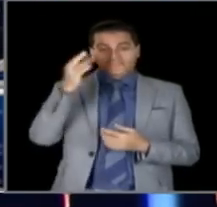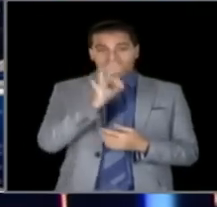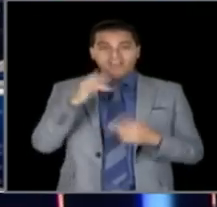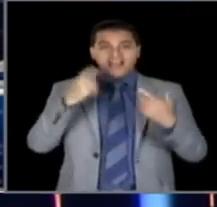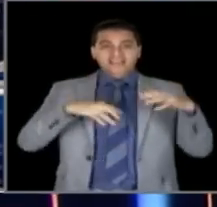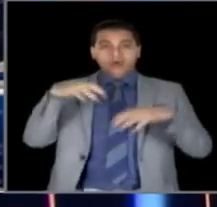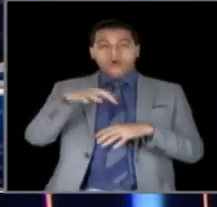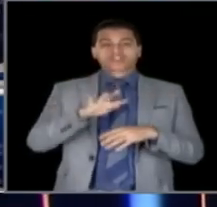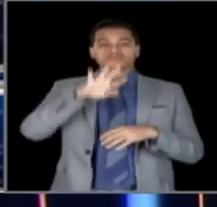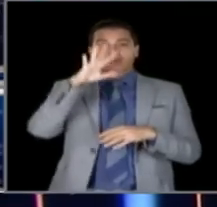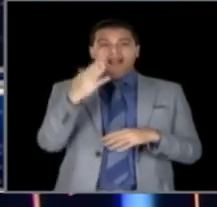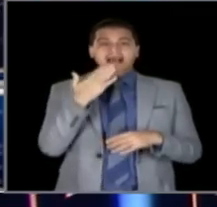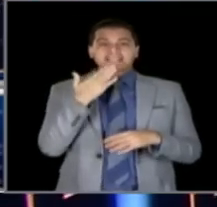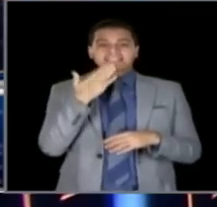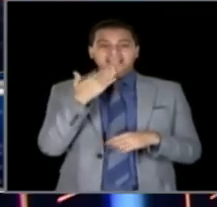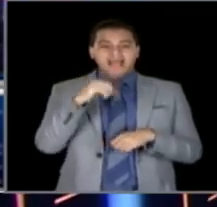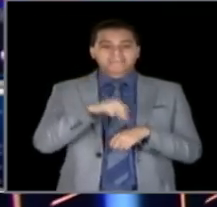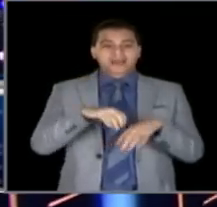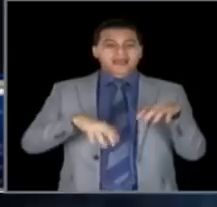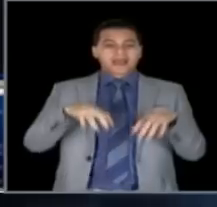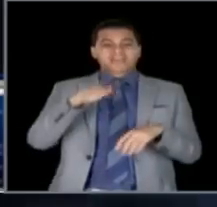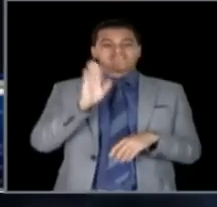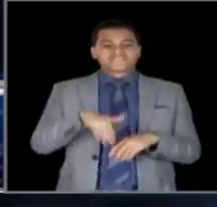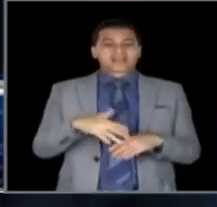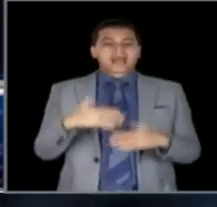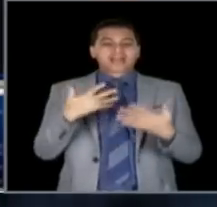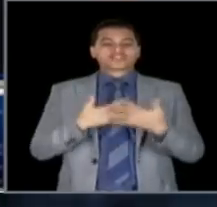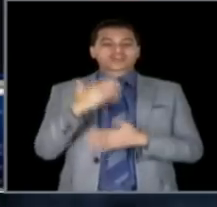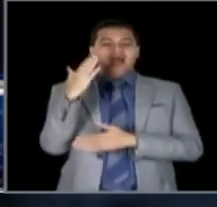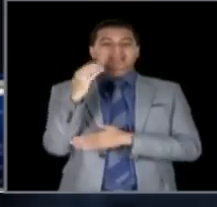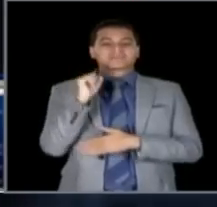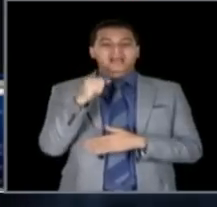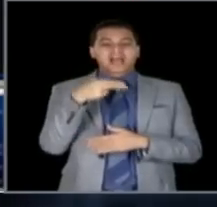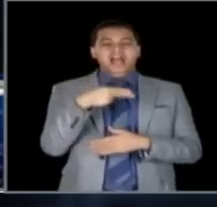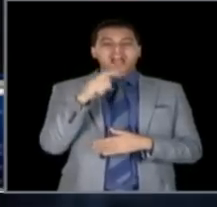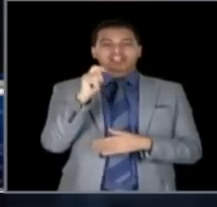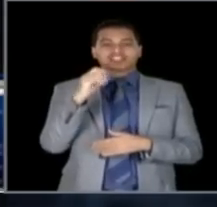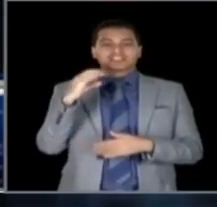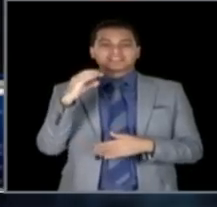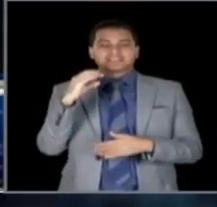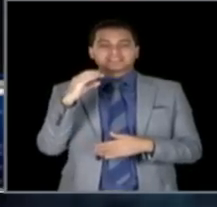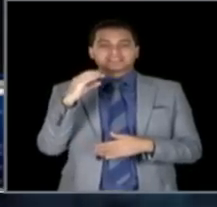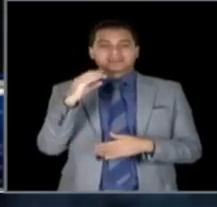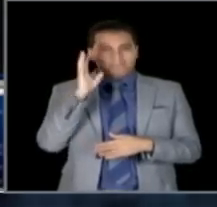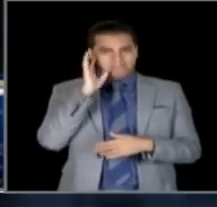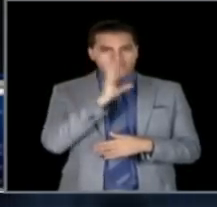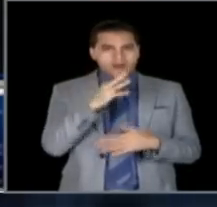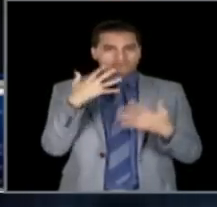في أي من دول شرق آسيا يقع المقر الرئيسي لشركة الإلكترونيات